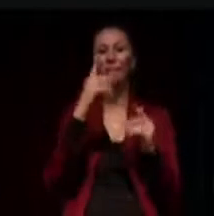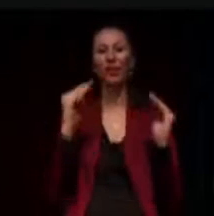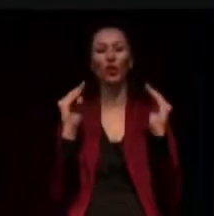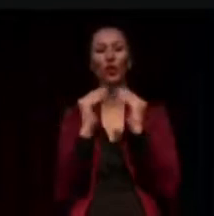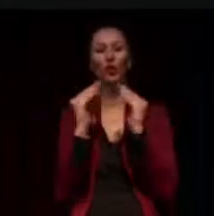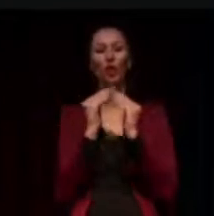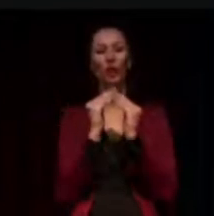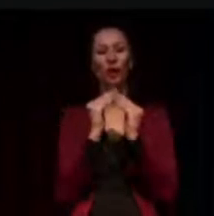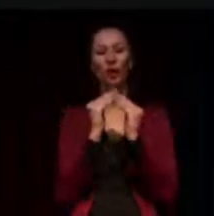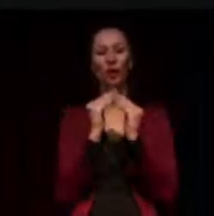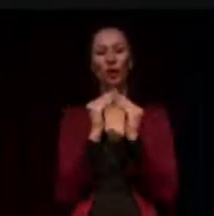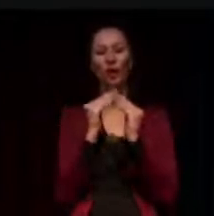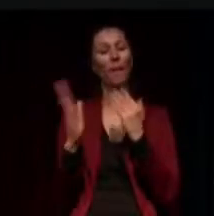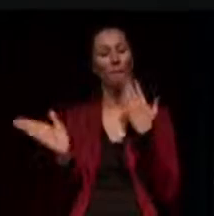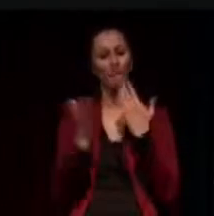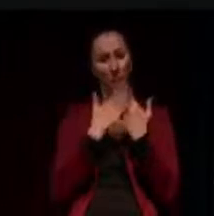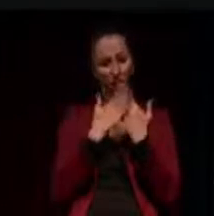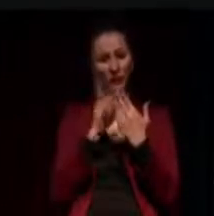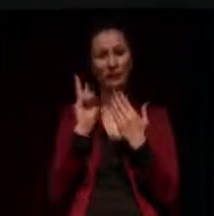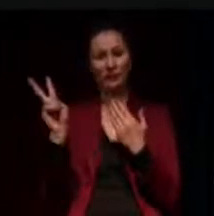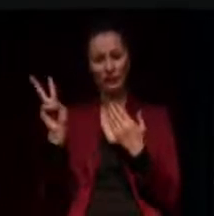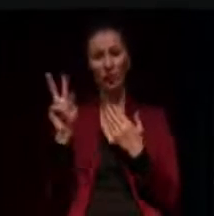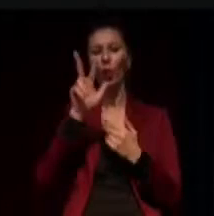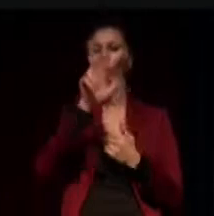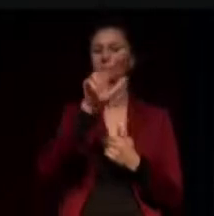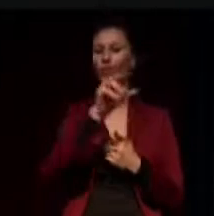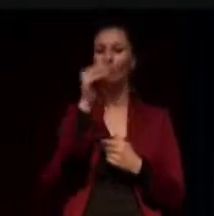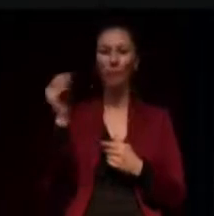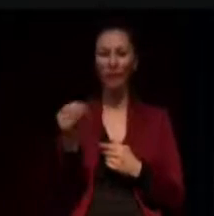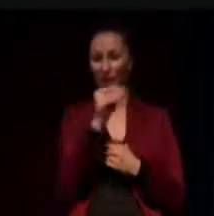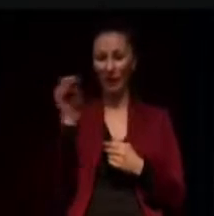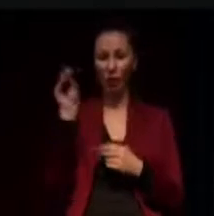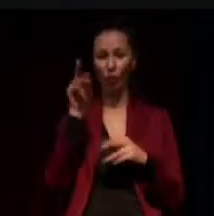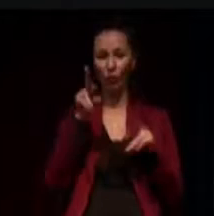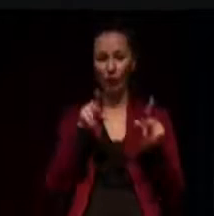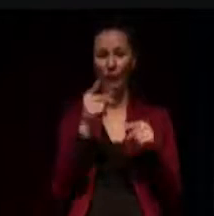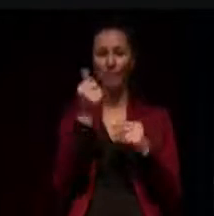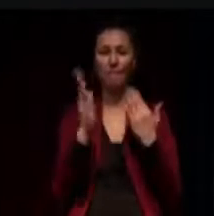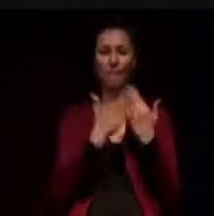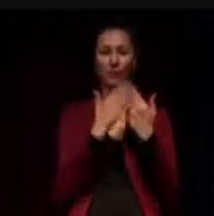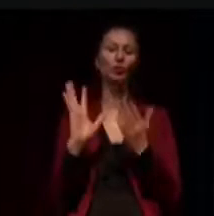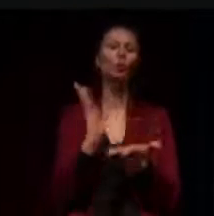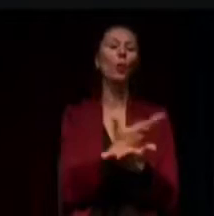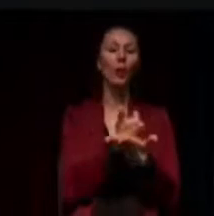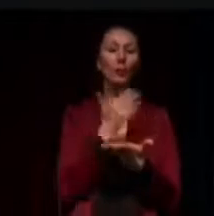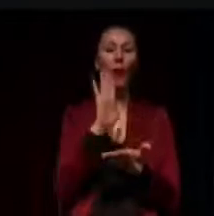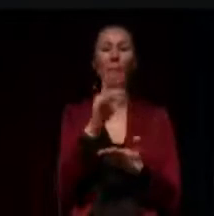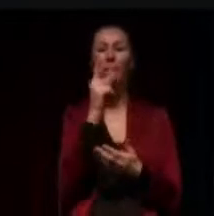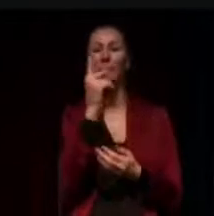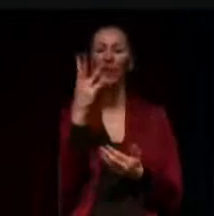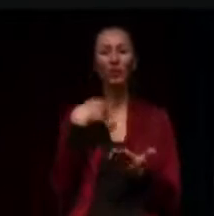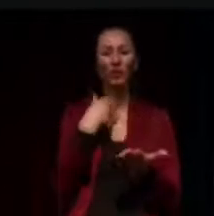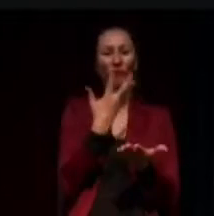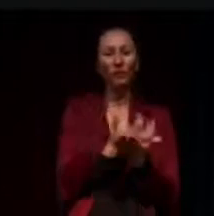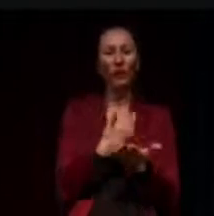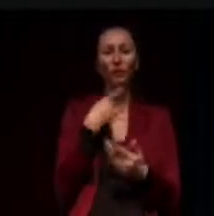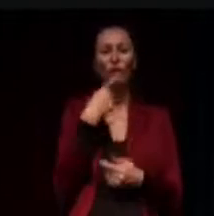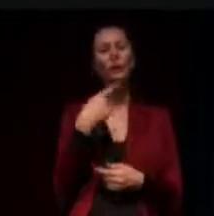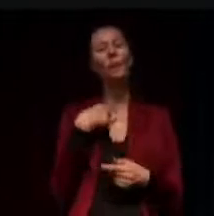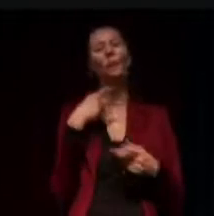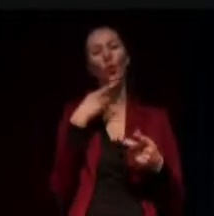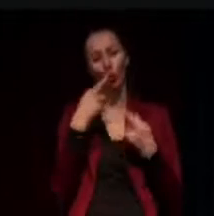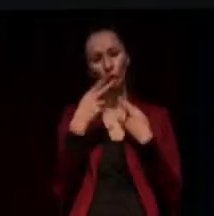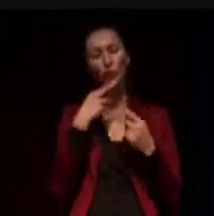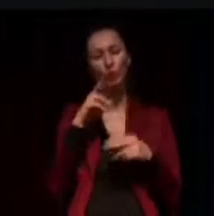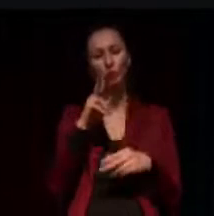sizden bağışıyla da yaklaşık 30 milyon gibi bir bağış toplandı. Ama birkaç veri vereceğim ve artık